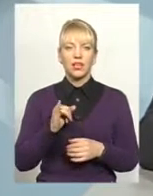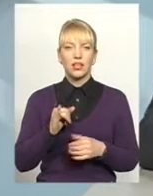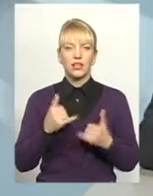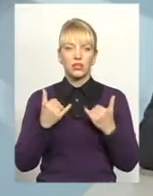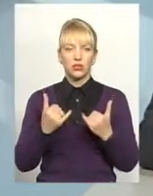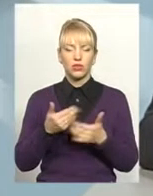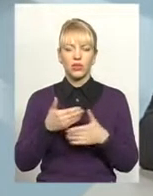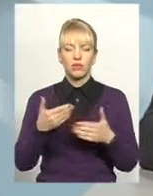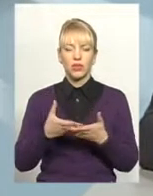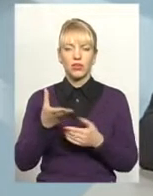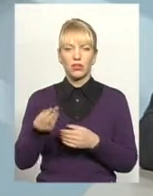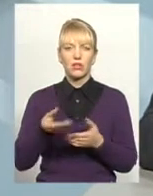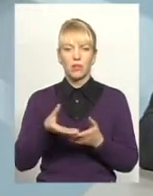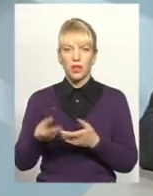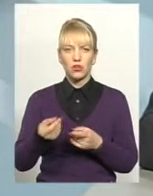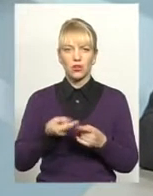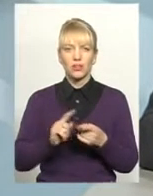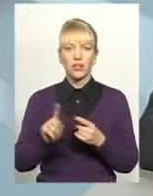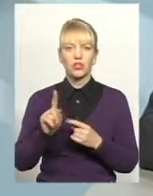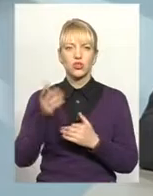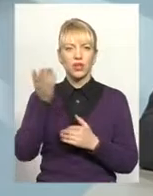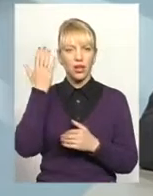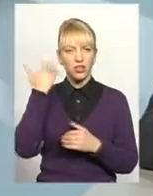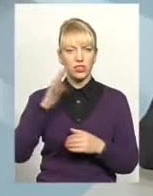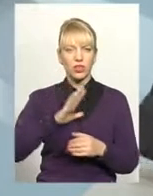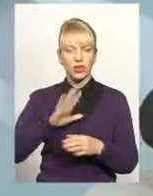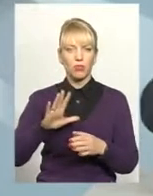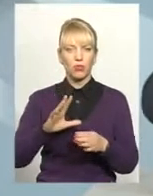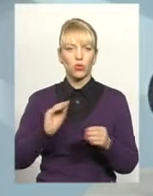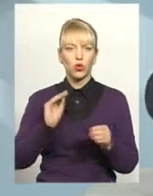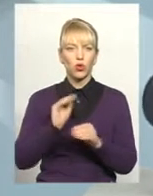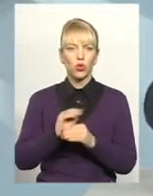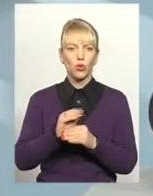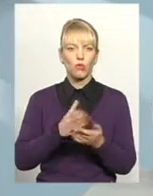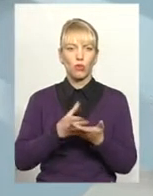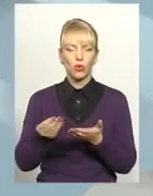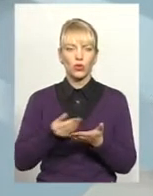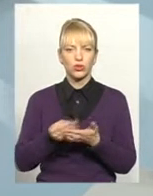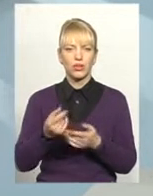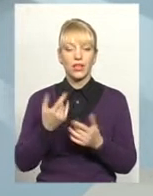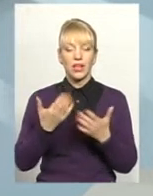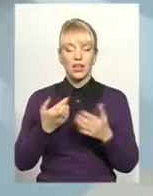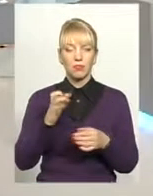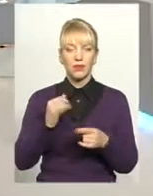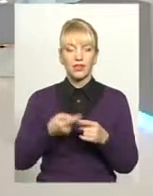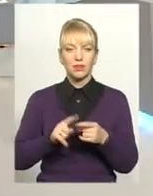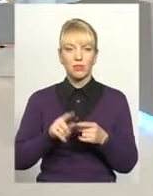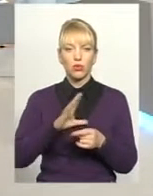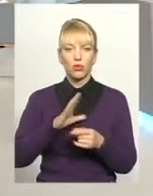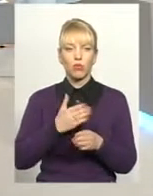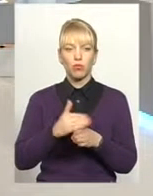Сьогодні ми розплачуємося за те, що колись не доплачували. Якби воно йшло поступово, і відповідно